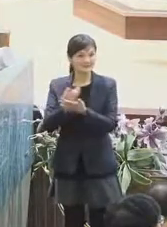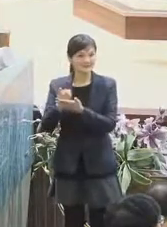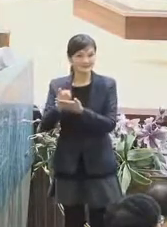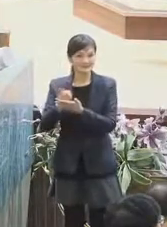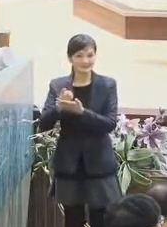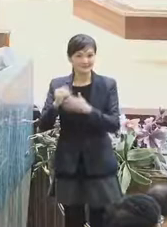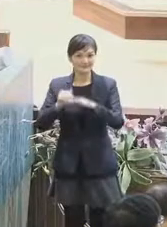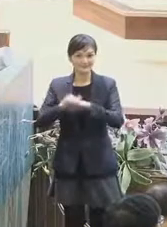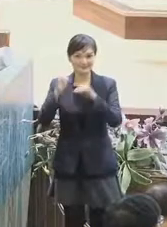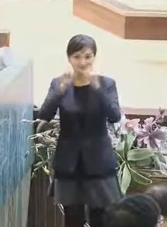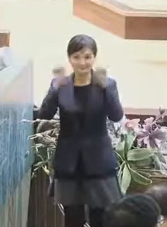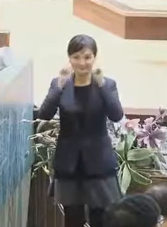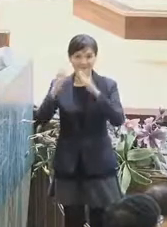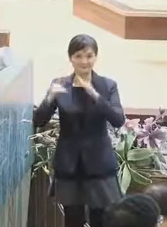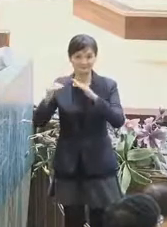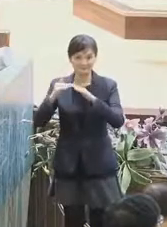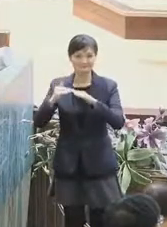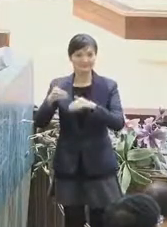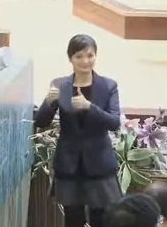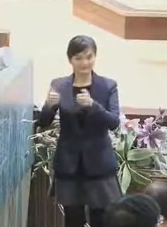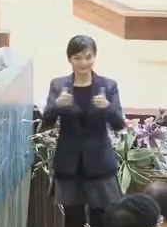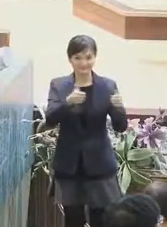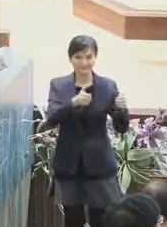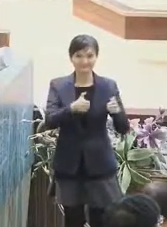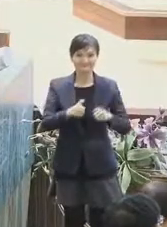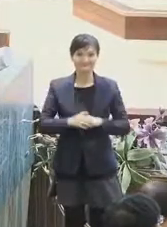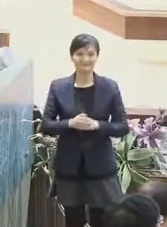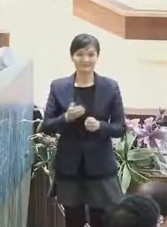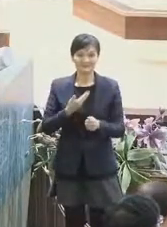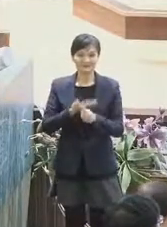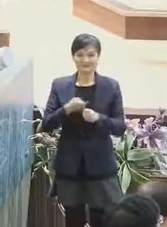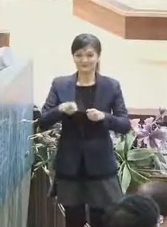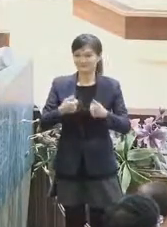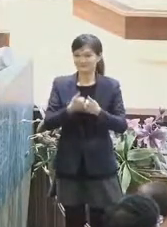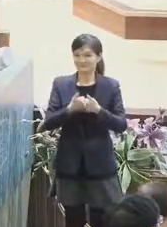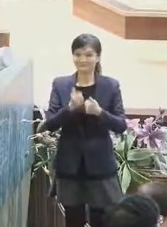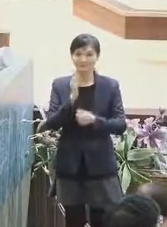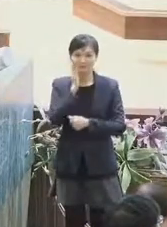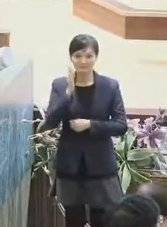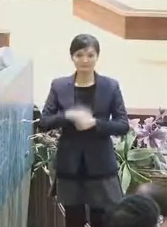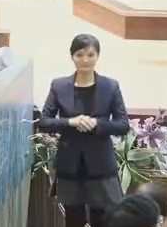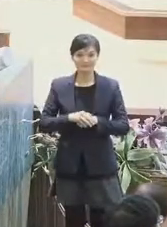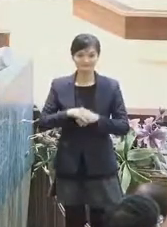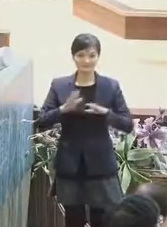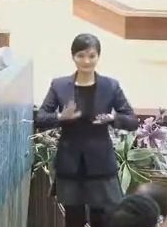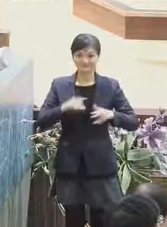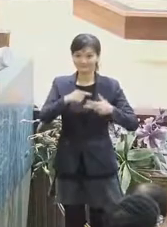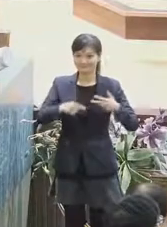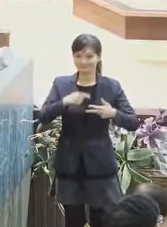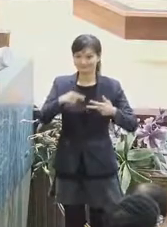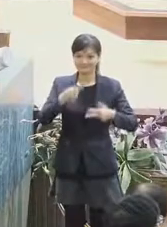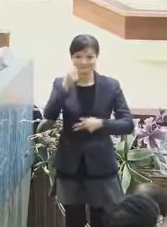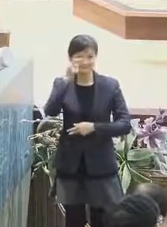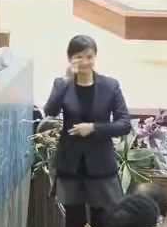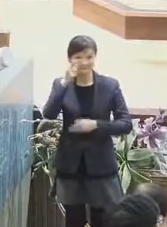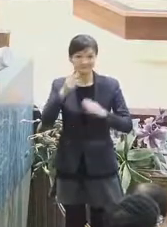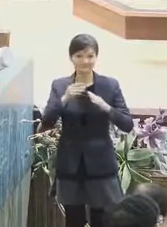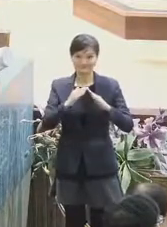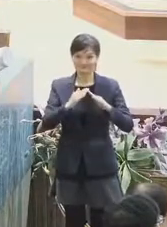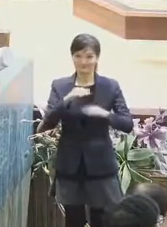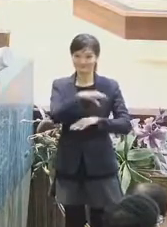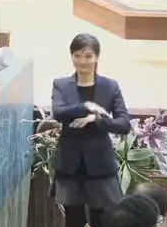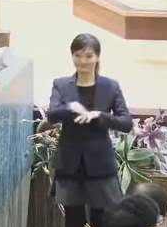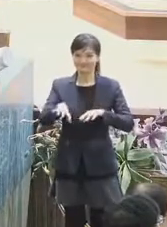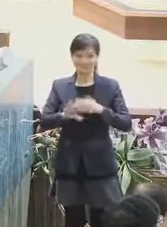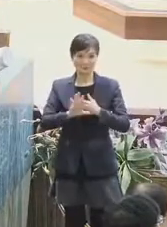的就是成大的部分，那可以让这次的年会顺利的展开。那台南市在这个周末其实也有相对很多场外的